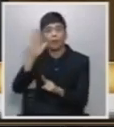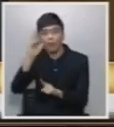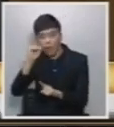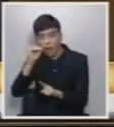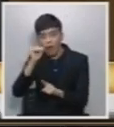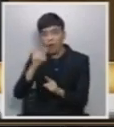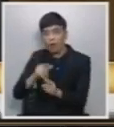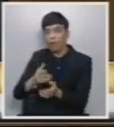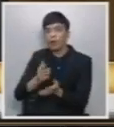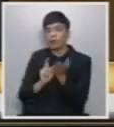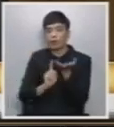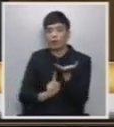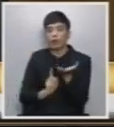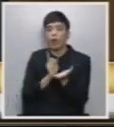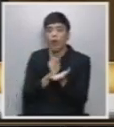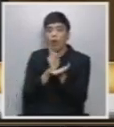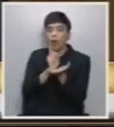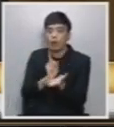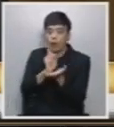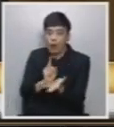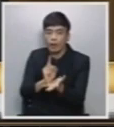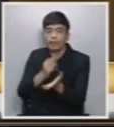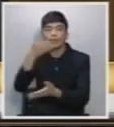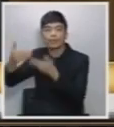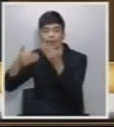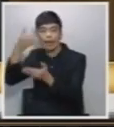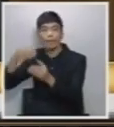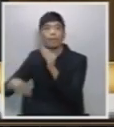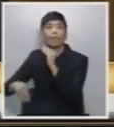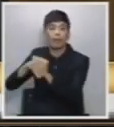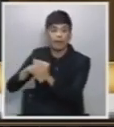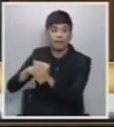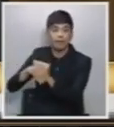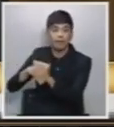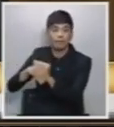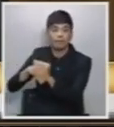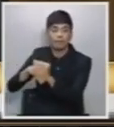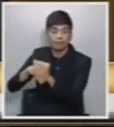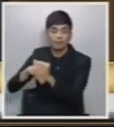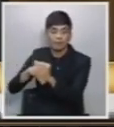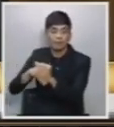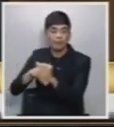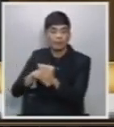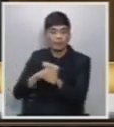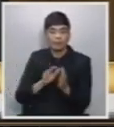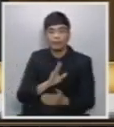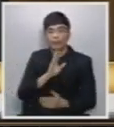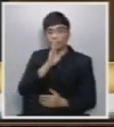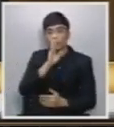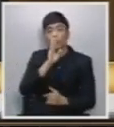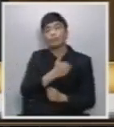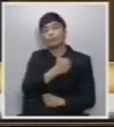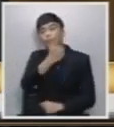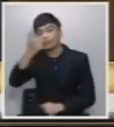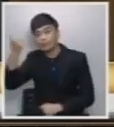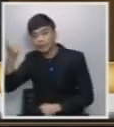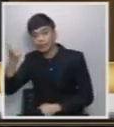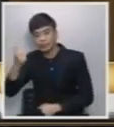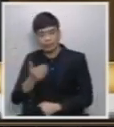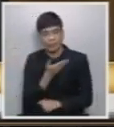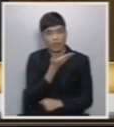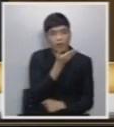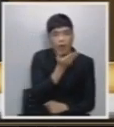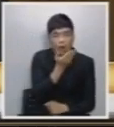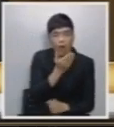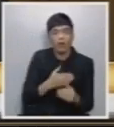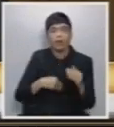งสิ่งที่เกิดขึ้นนอกเหนือจากนั้นก็ทราบว่ามีการขอจัดเพิ่มเติมนอกเห